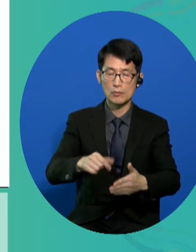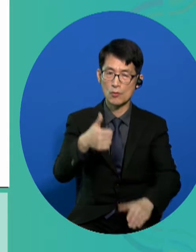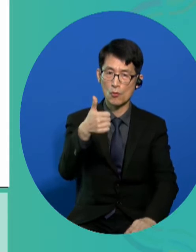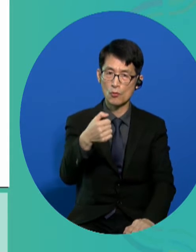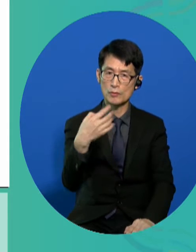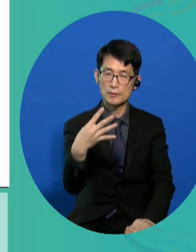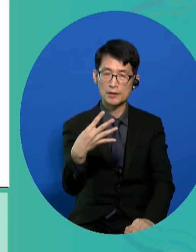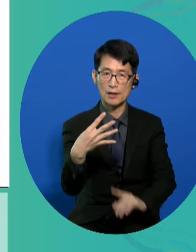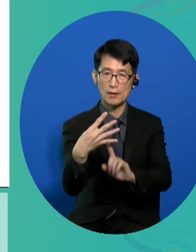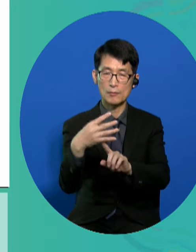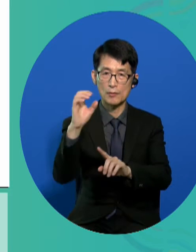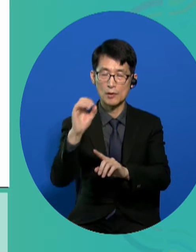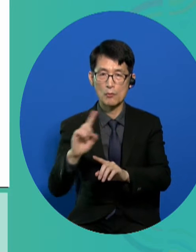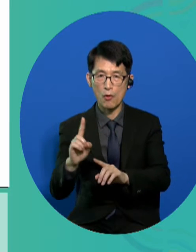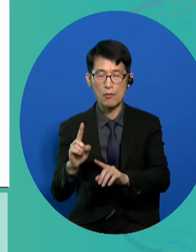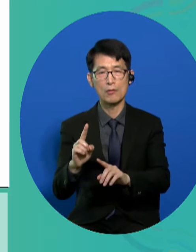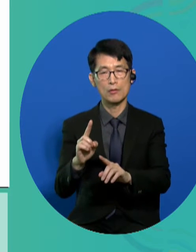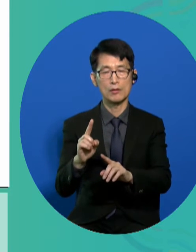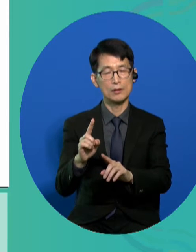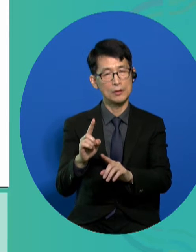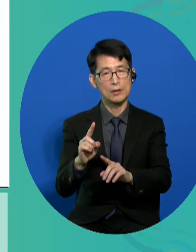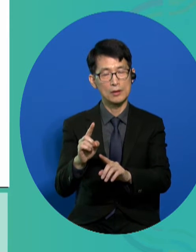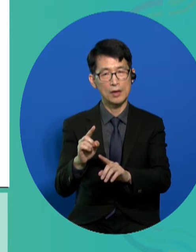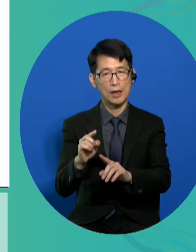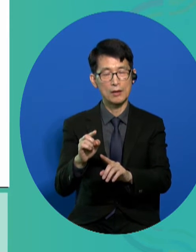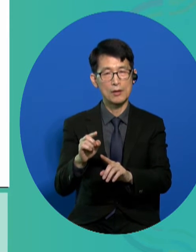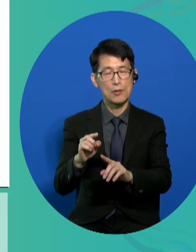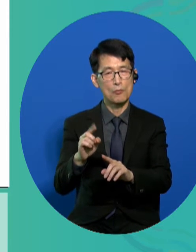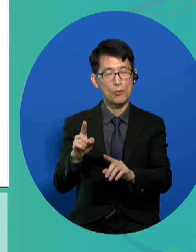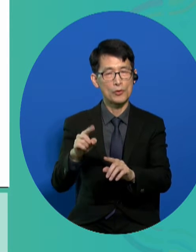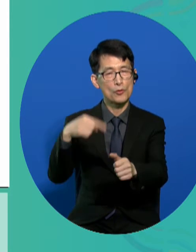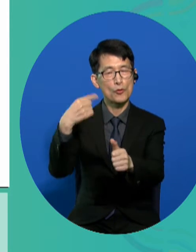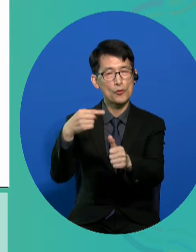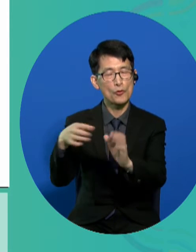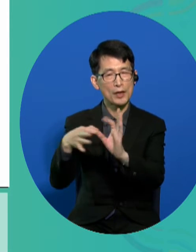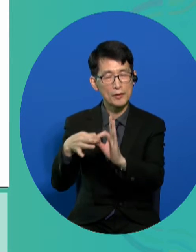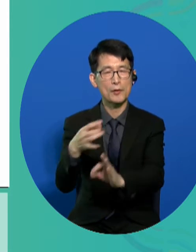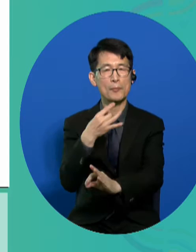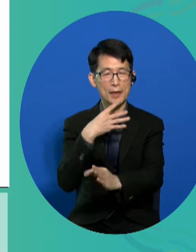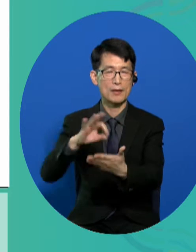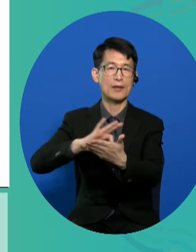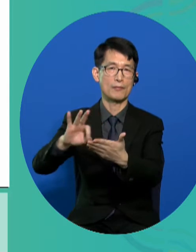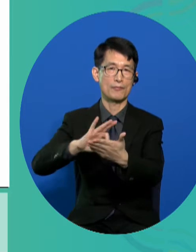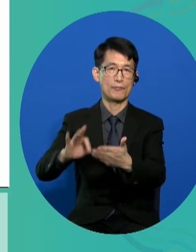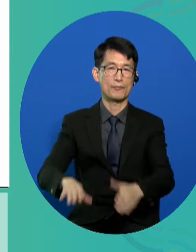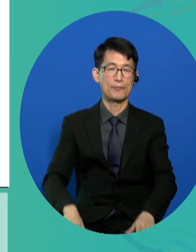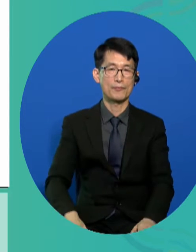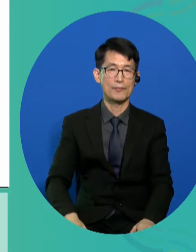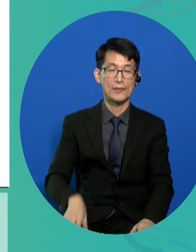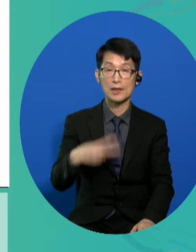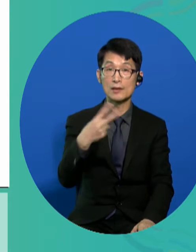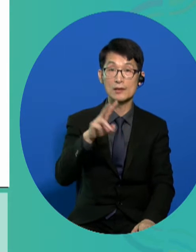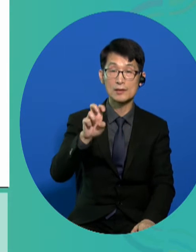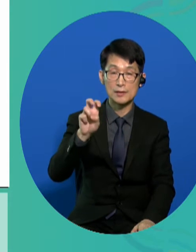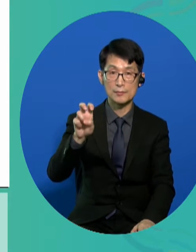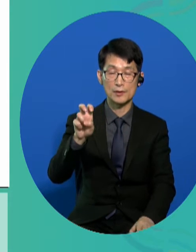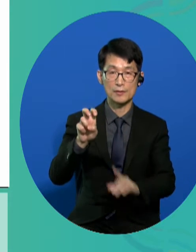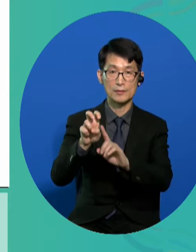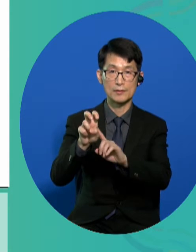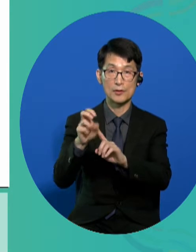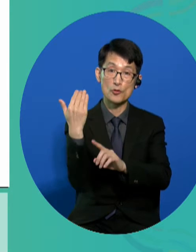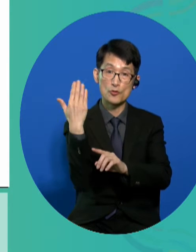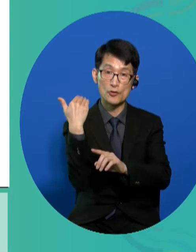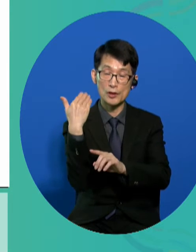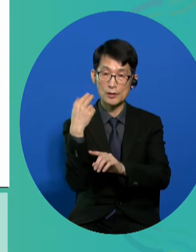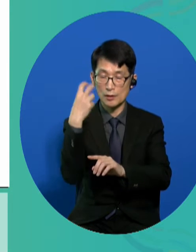54%가 포용적 교육 및 기술 정책을 보유하고 있는 것으로 나타났습니다. 2020년 가장 최근에 대열 인덱스가 진행된